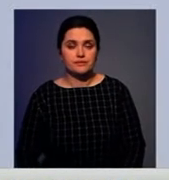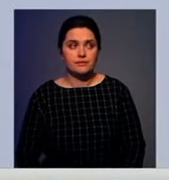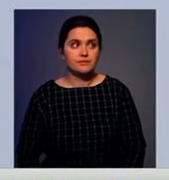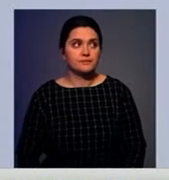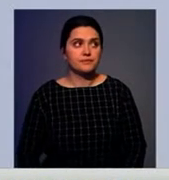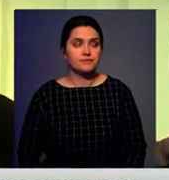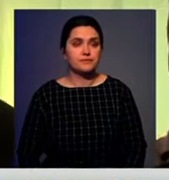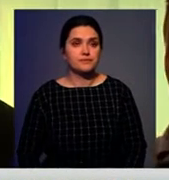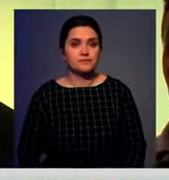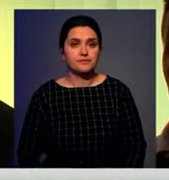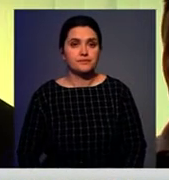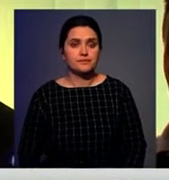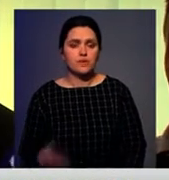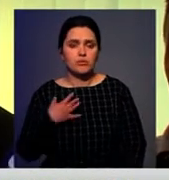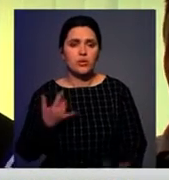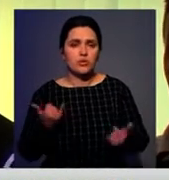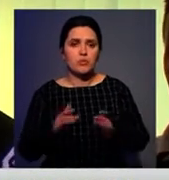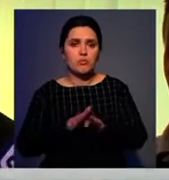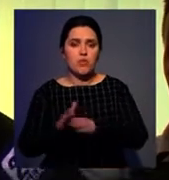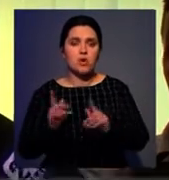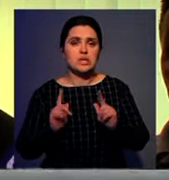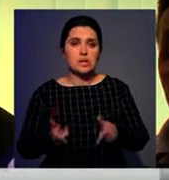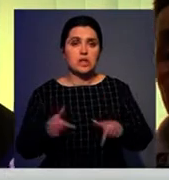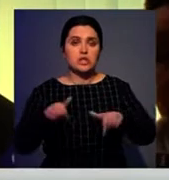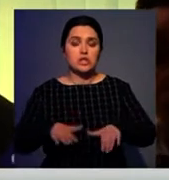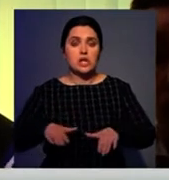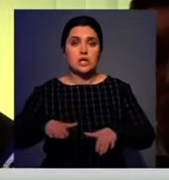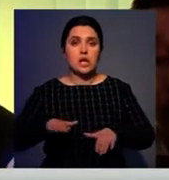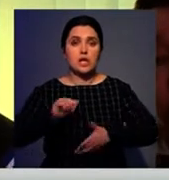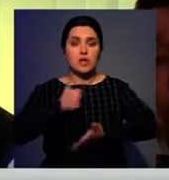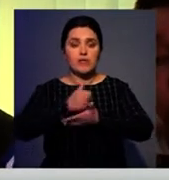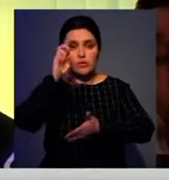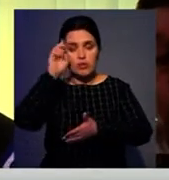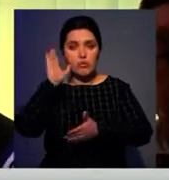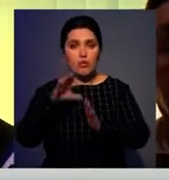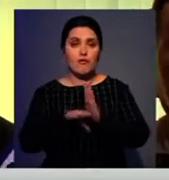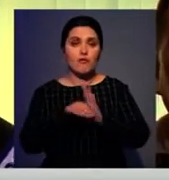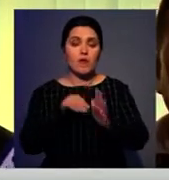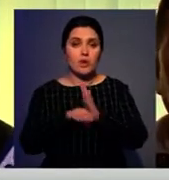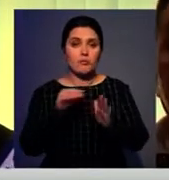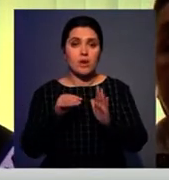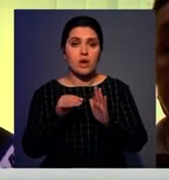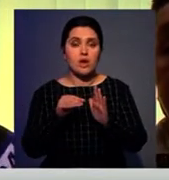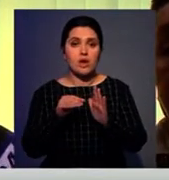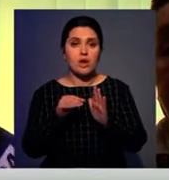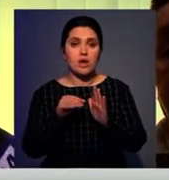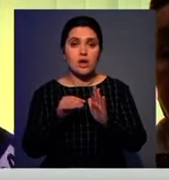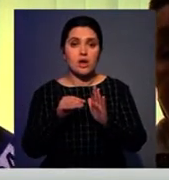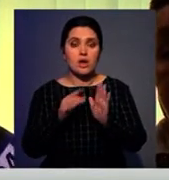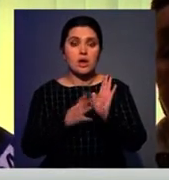Мы сегодня полностью поддерживаем решение президента о проведении внеочередных выборов